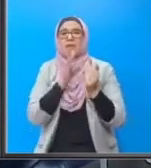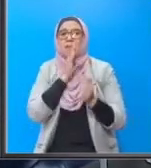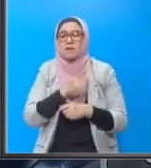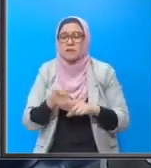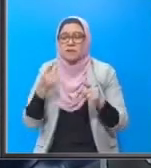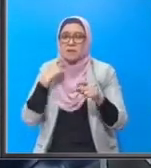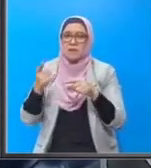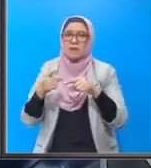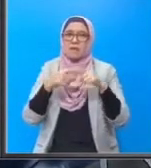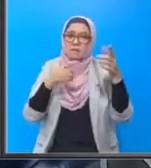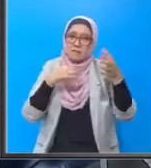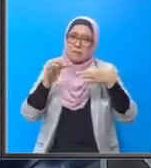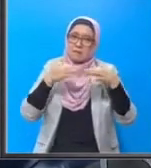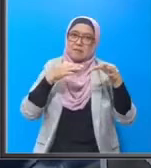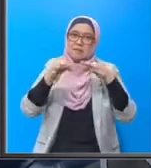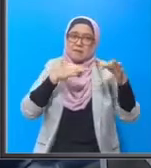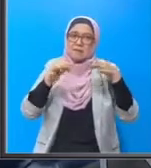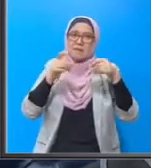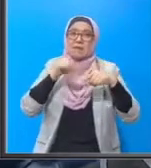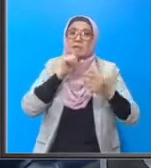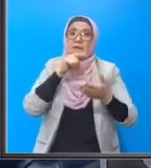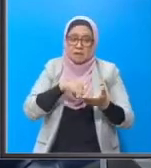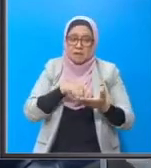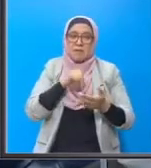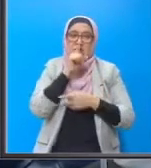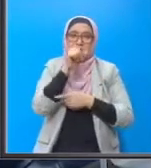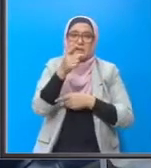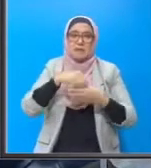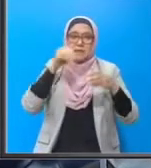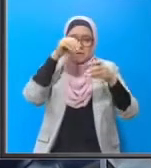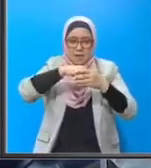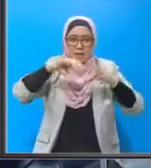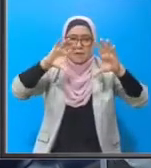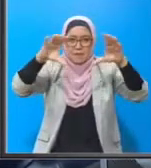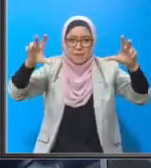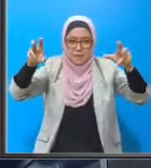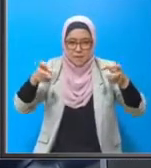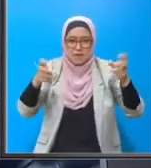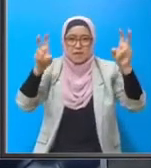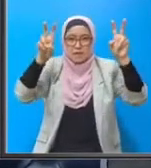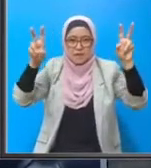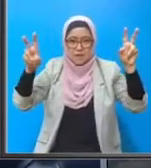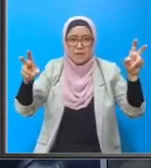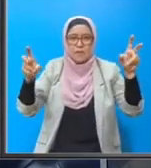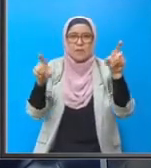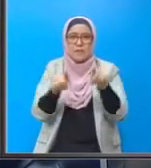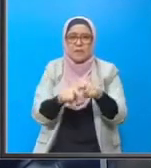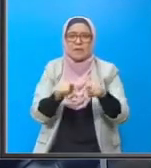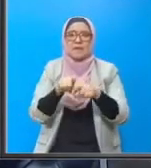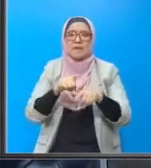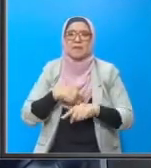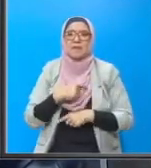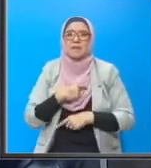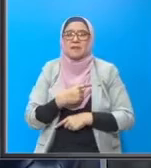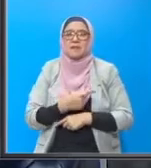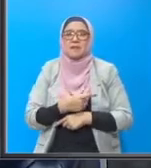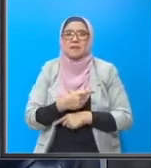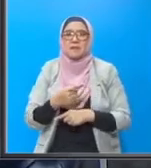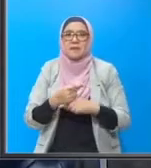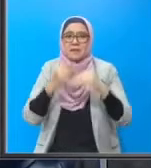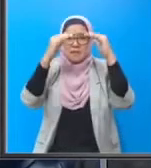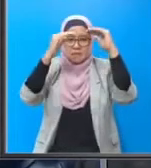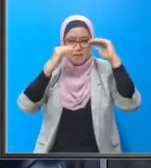membabitkan hubungan luar negara itu dalam ruang lingkup yang kedua berkenaan dengan butiran